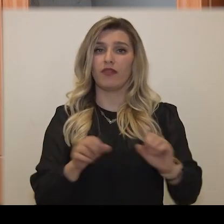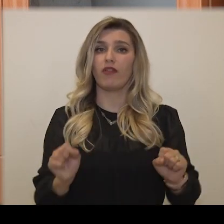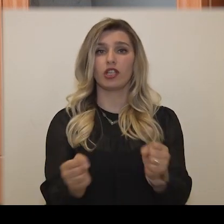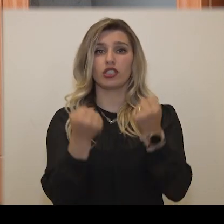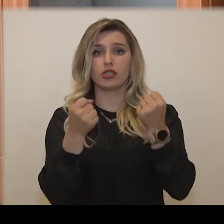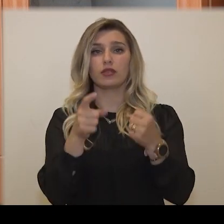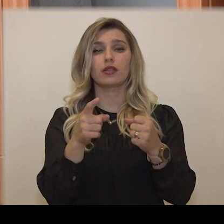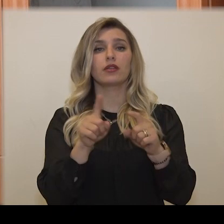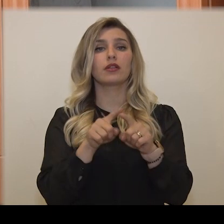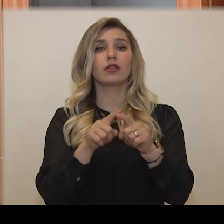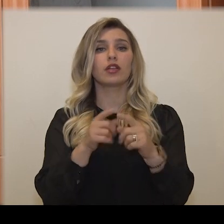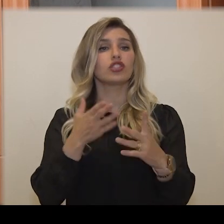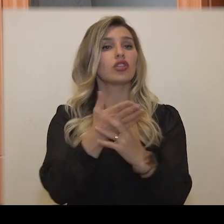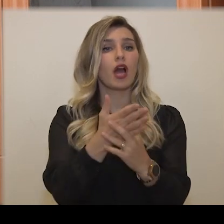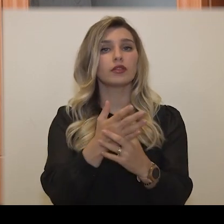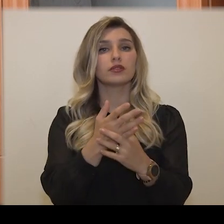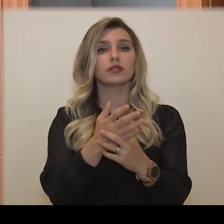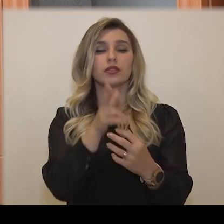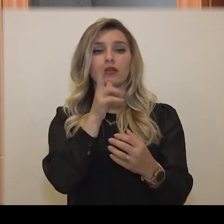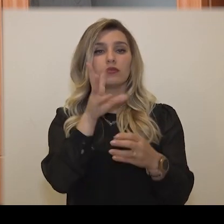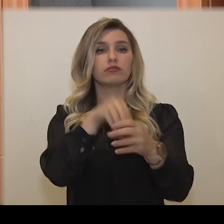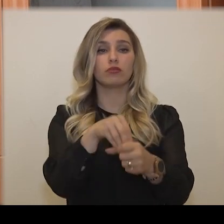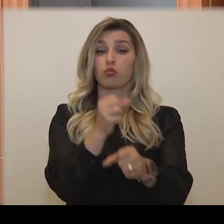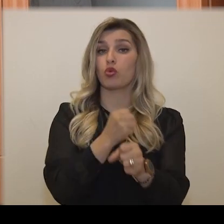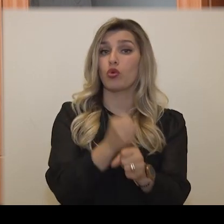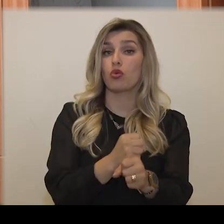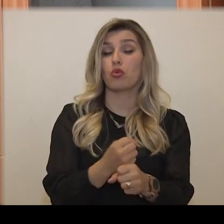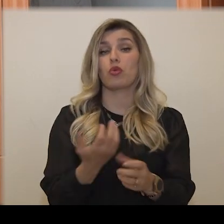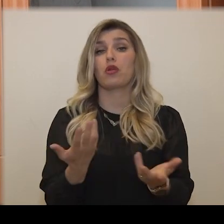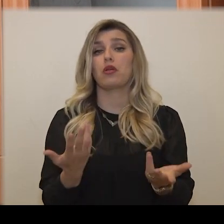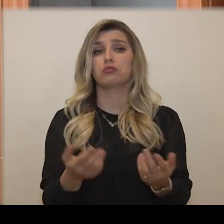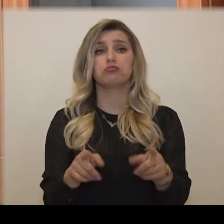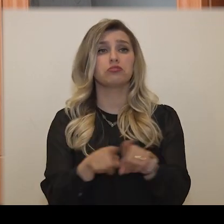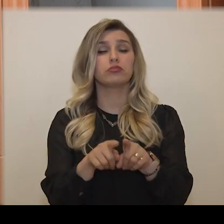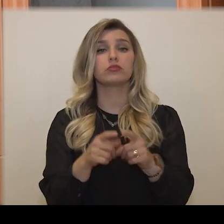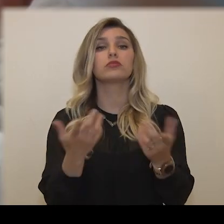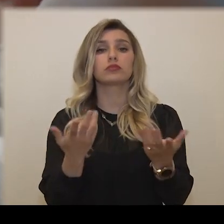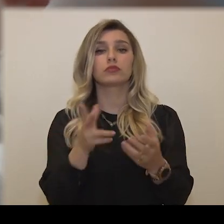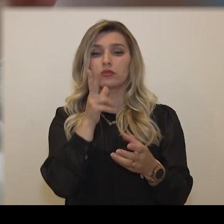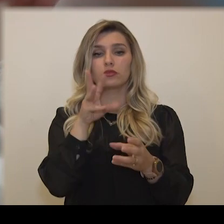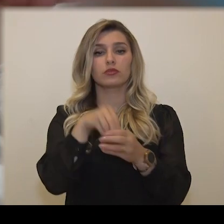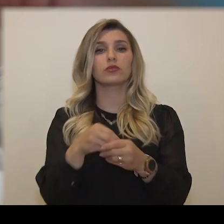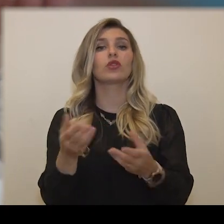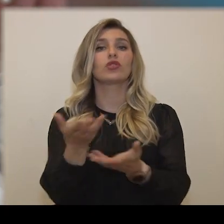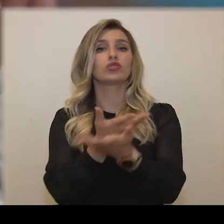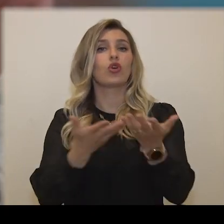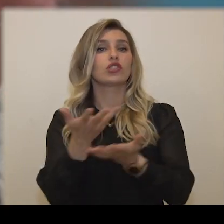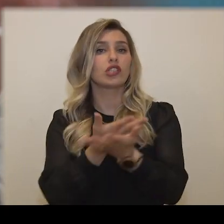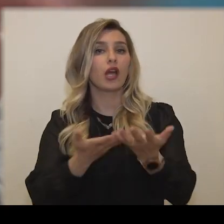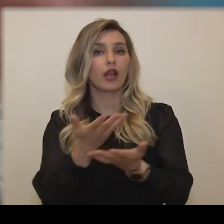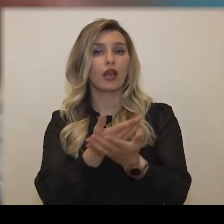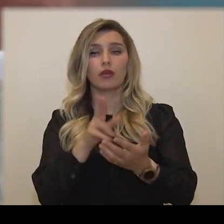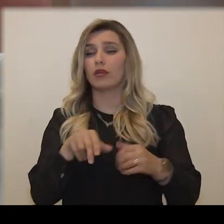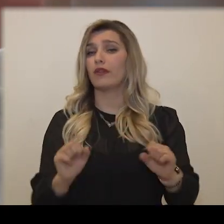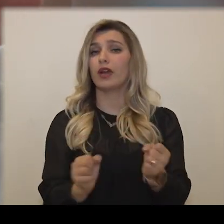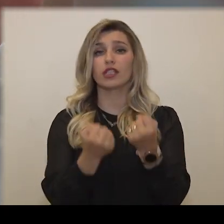qasjen e tyre kudo për të integru, për të punu, edhe për të qenë pjesë e botës, dhe më thonë përgjithësi. Është